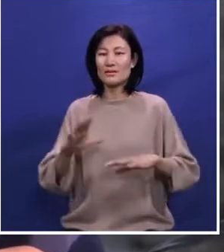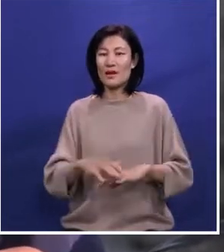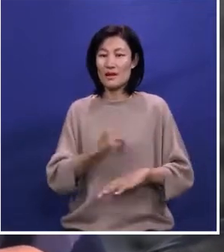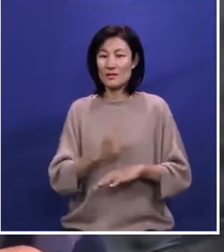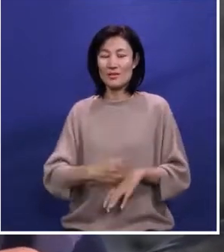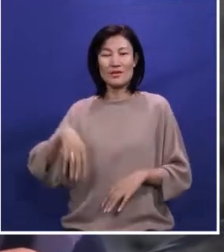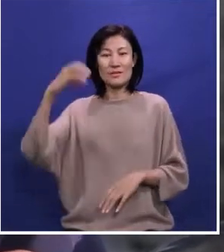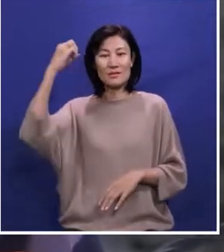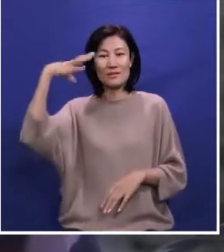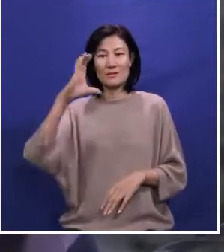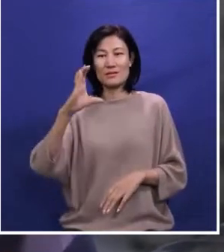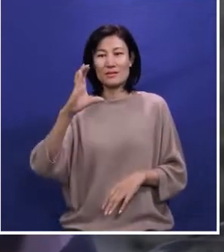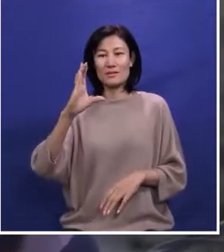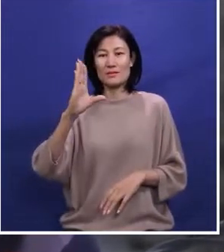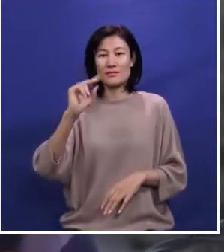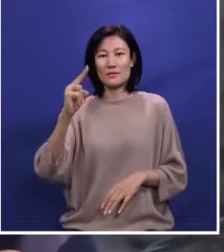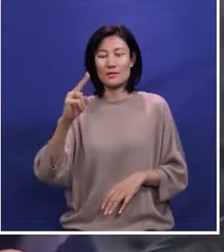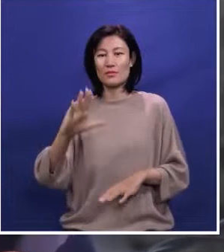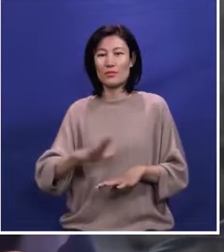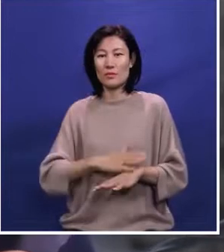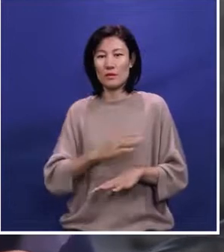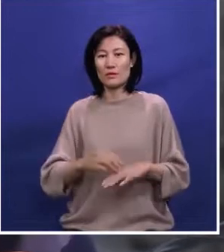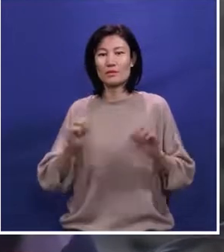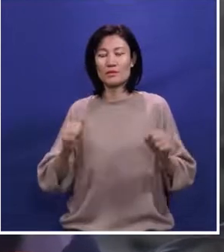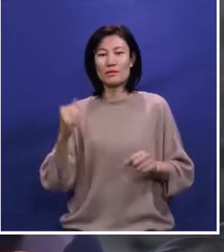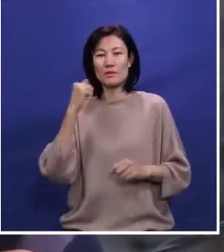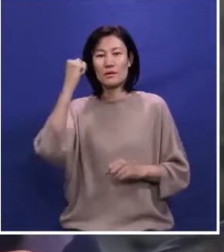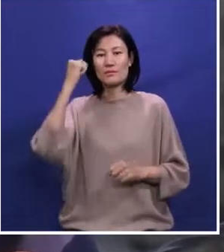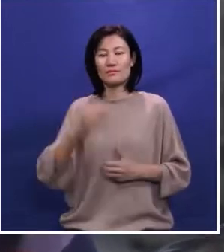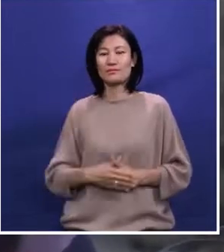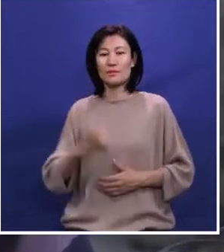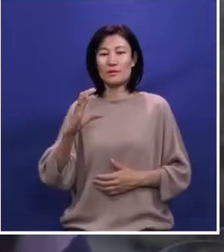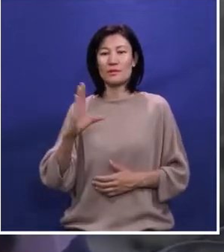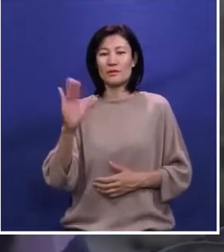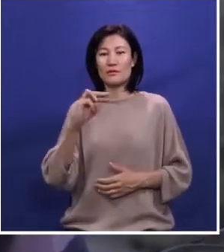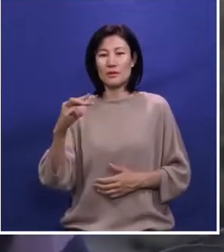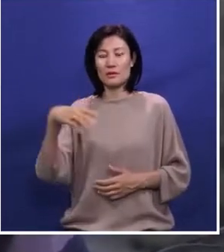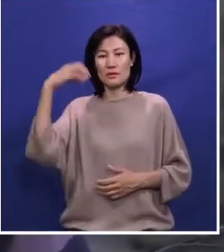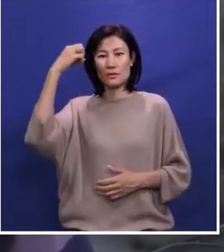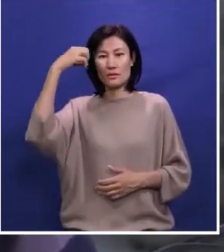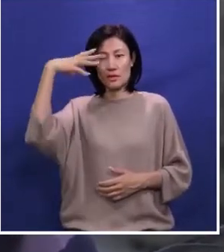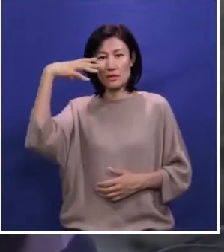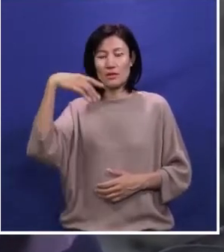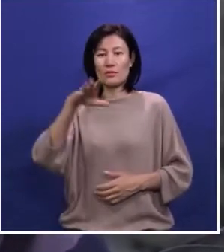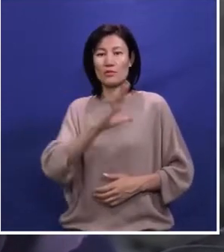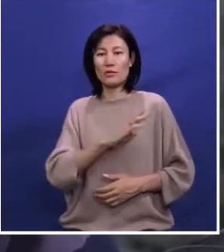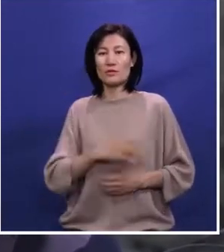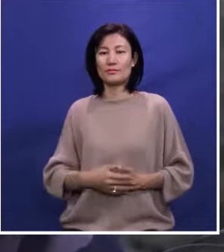болады деп үміттеніп отырық. Рахмет мына светті жүргізіп не батқан